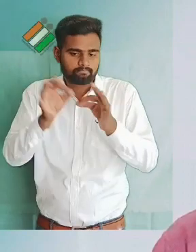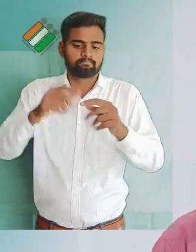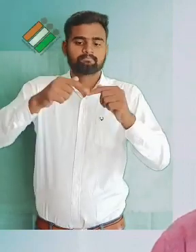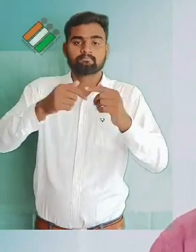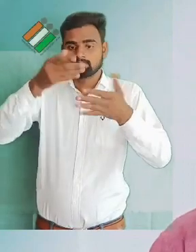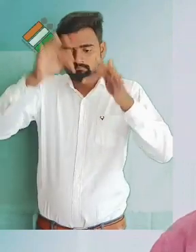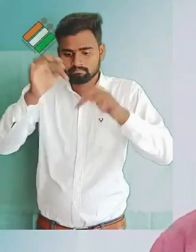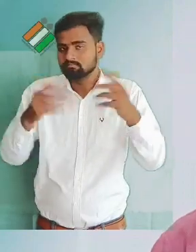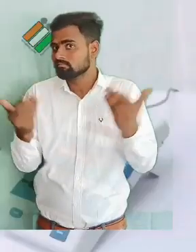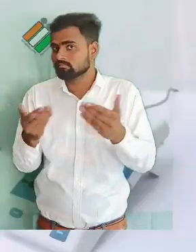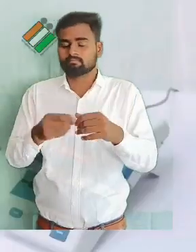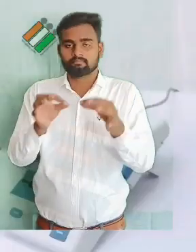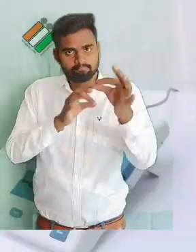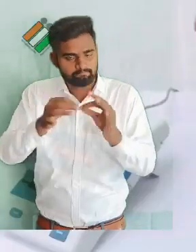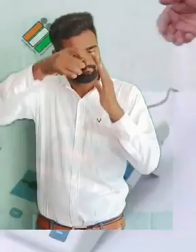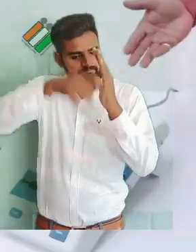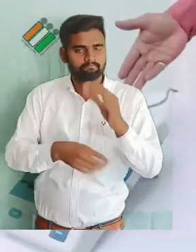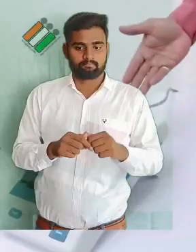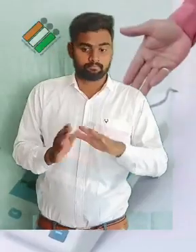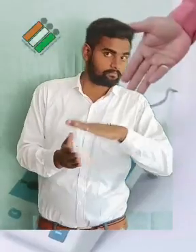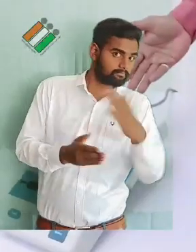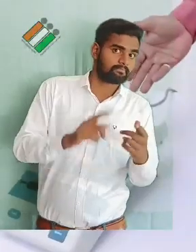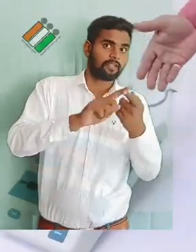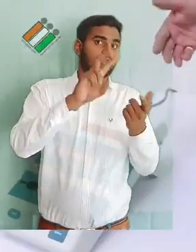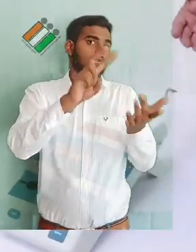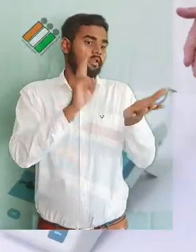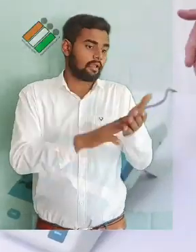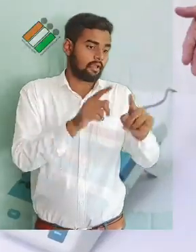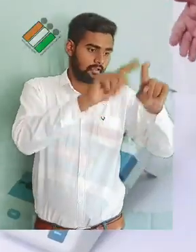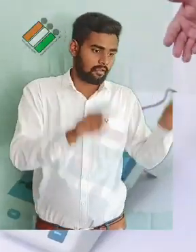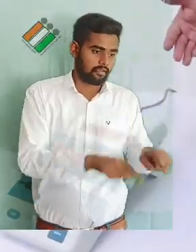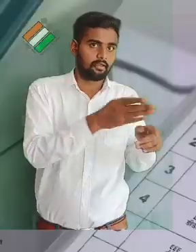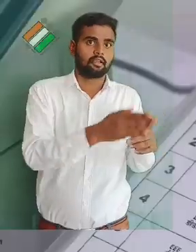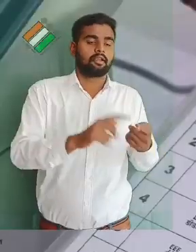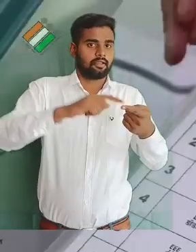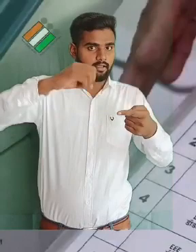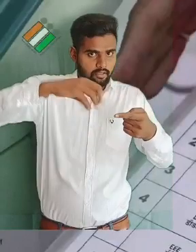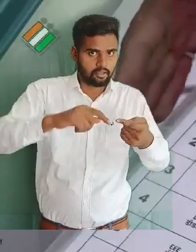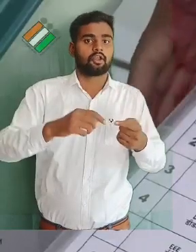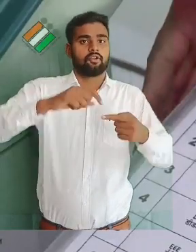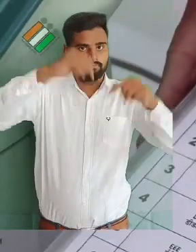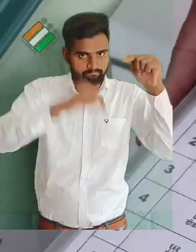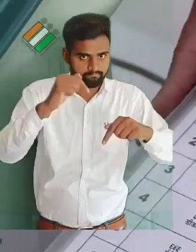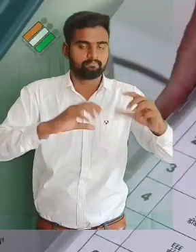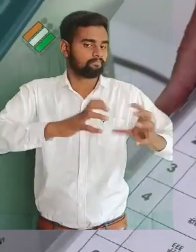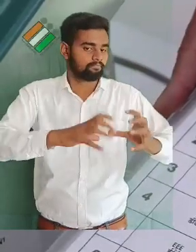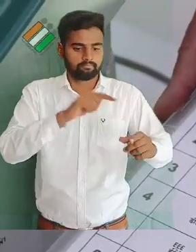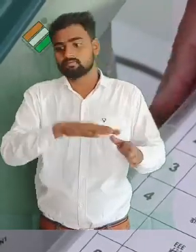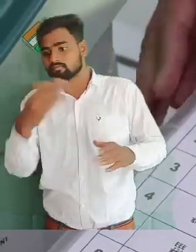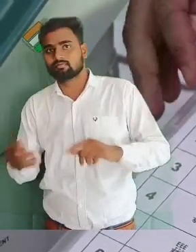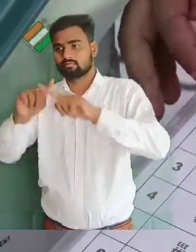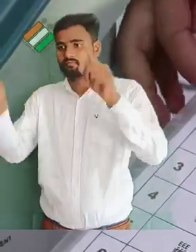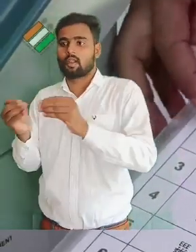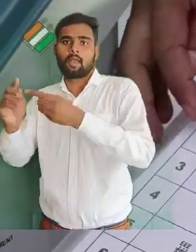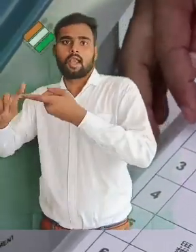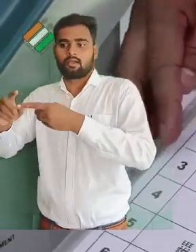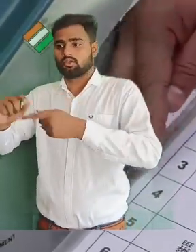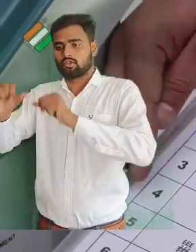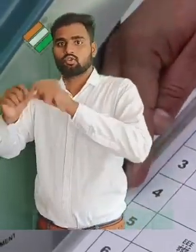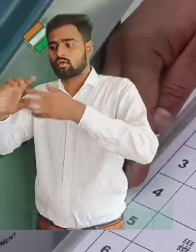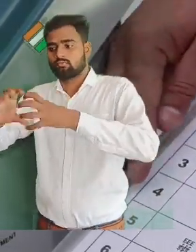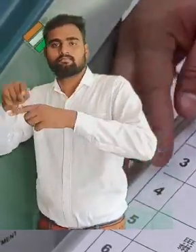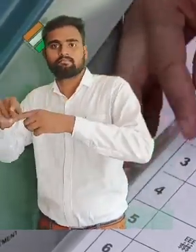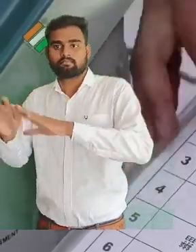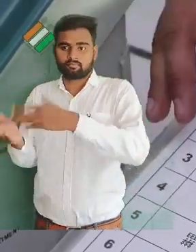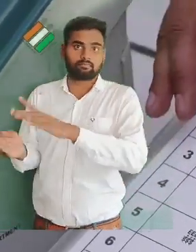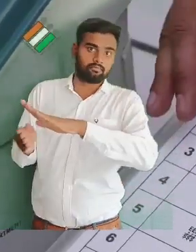में विस्तार से समझाएं। यह है ईवीएम यानी इलेक्ट्रॉनिक वोटिंग मशीन, और यह है इसकी बैलेट यूनिट। इसके बाईं तरफ उम्मीदवार